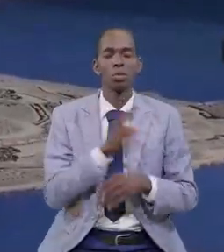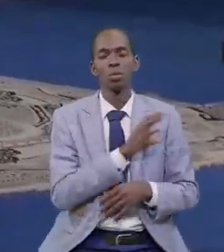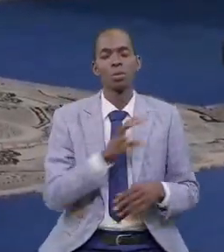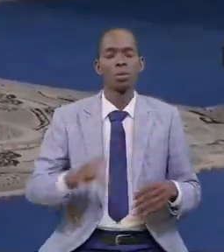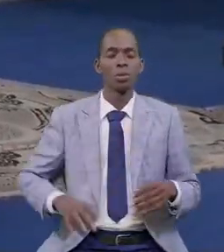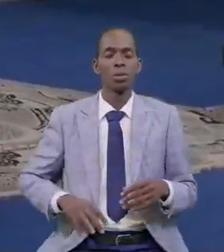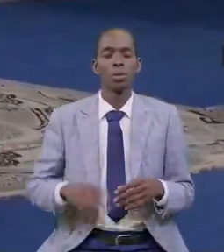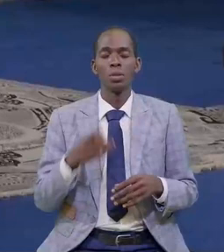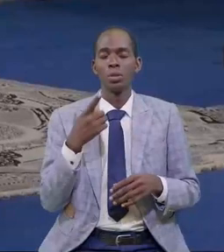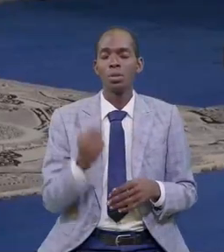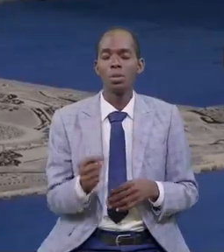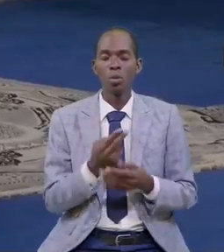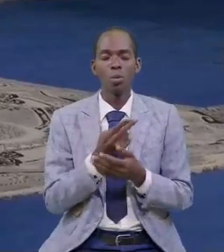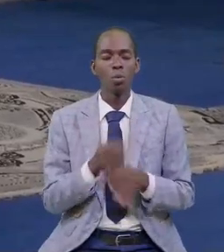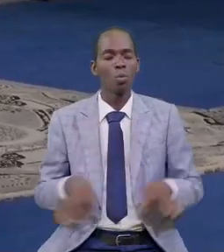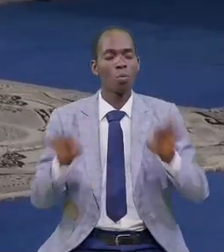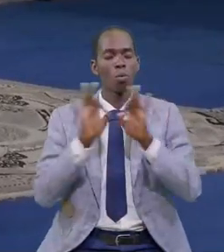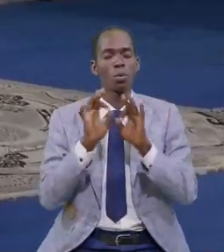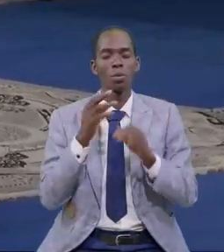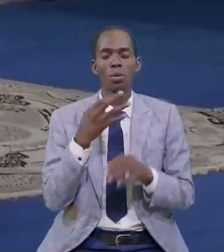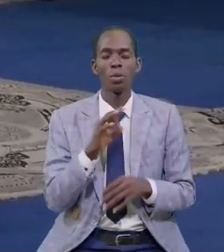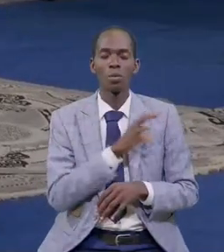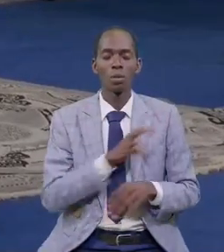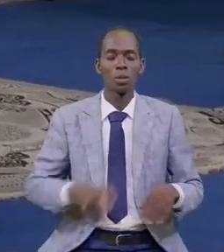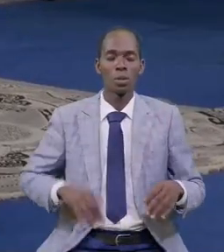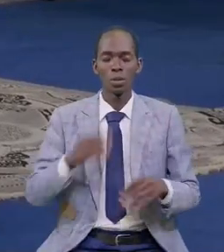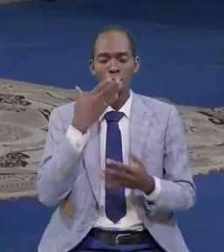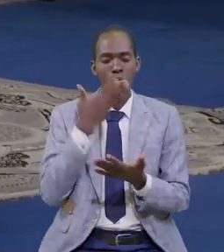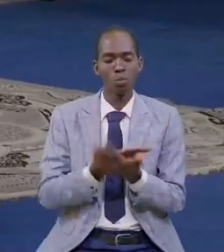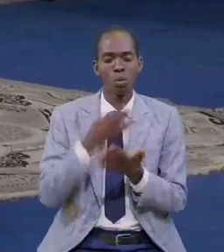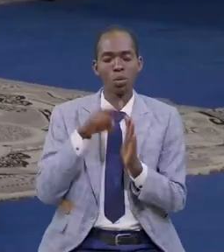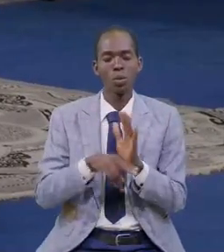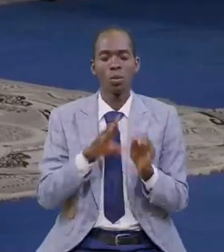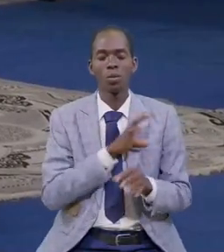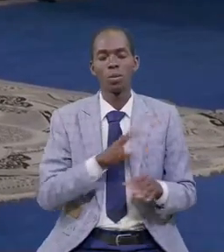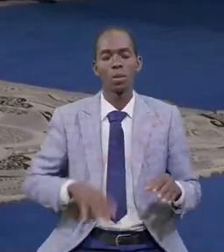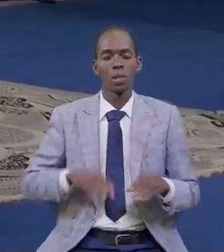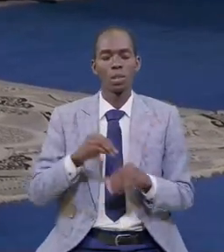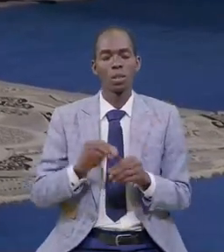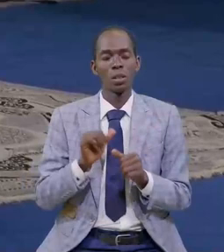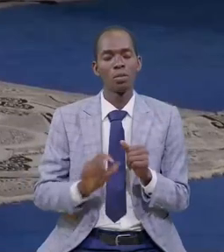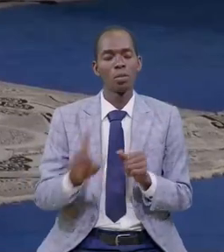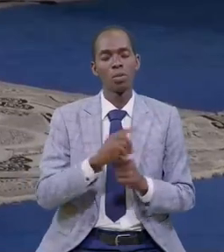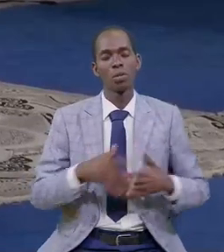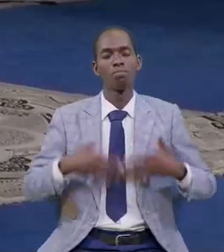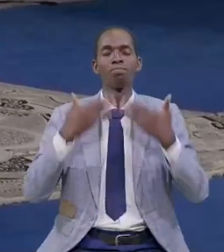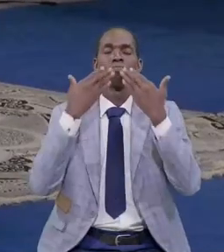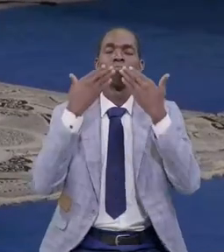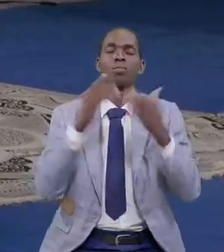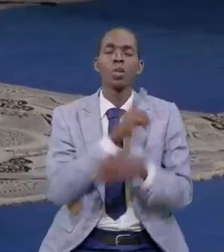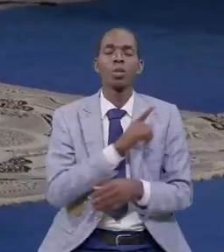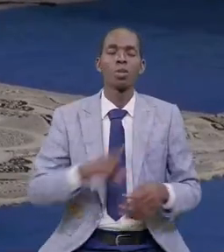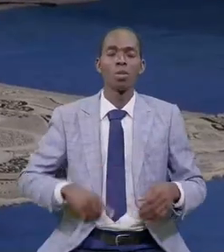Christ la dignité de Christ la bonté de Christ dans chaque vie merci Seigneur pour la